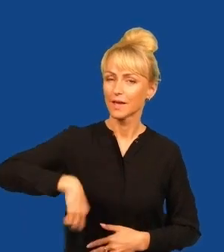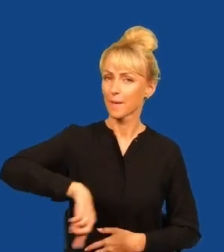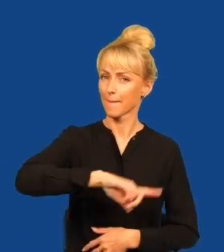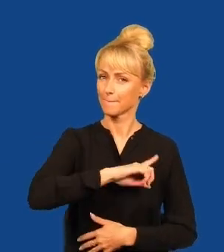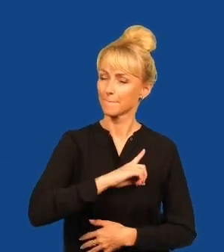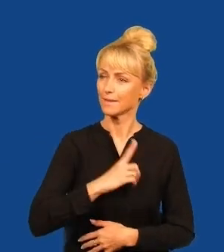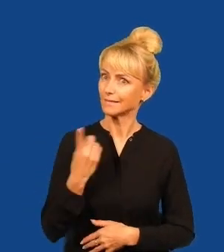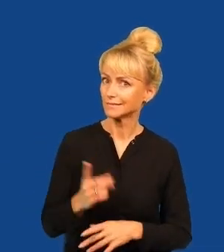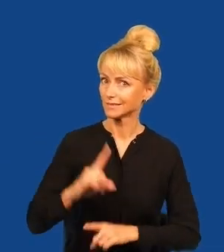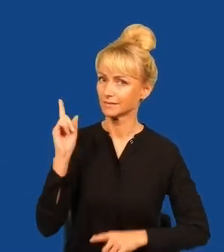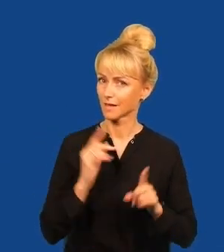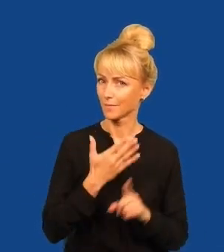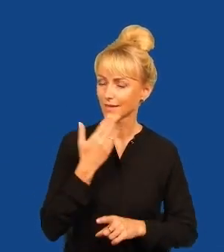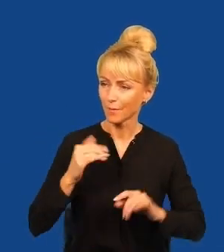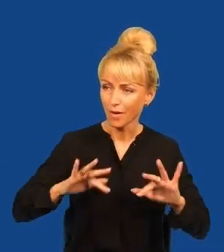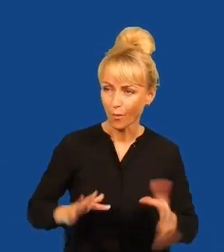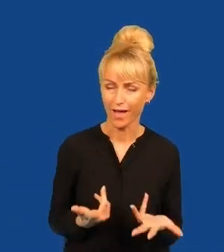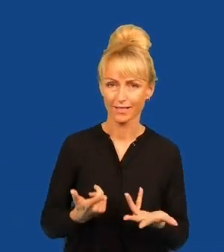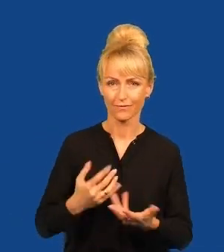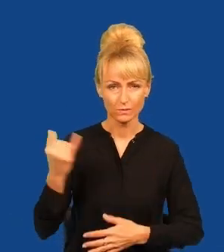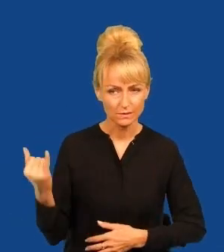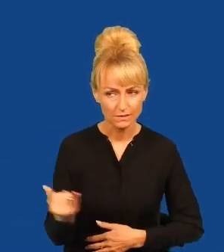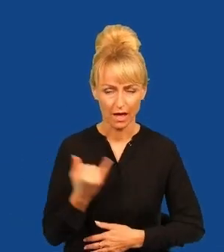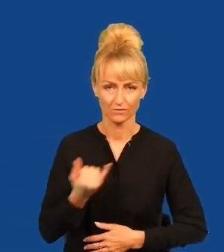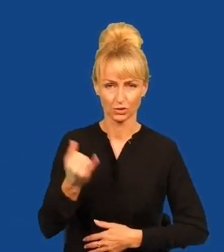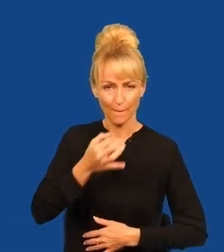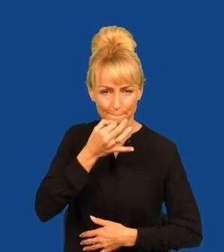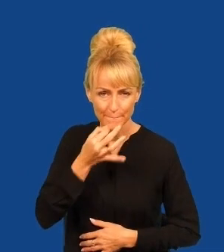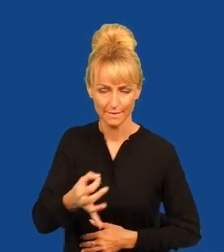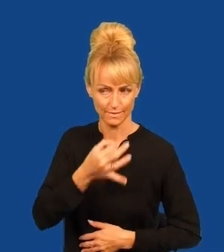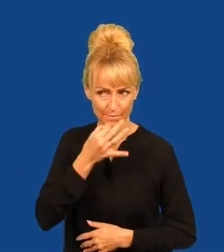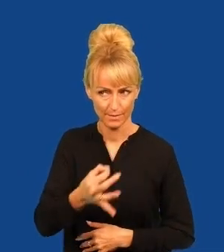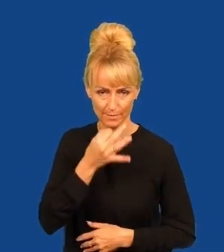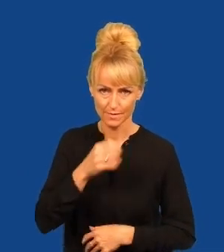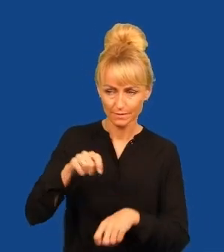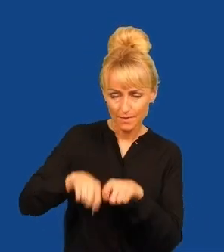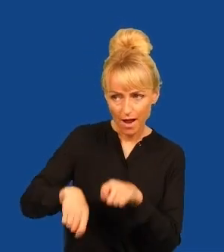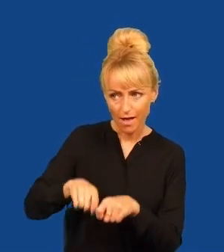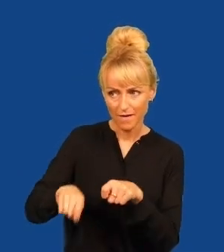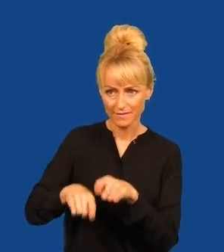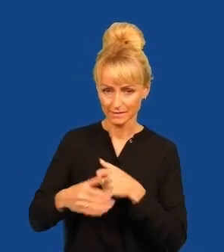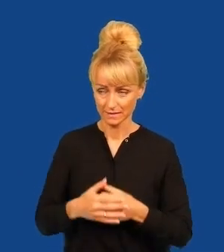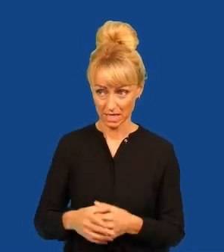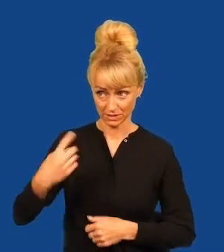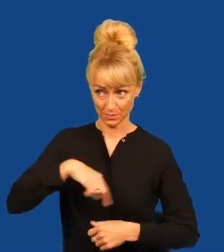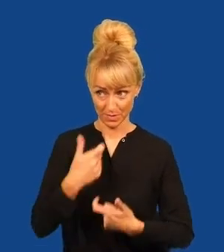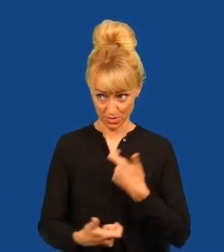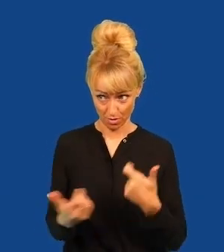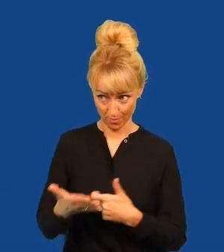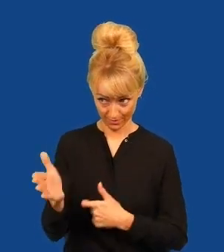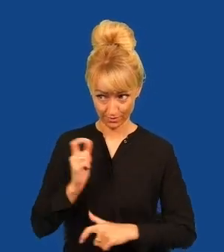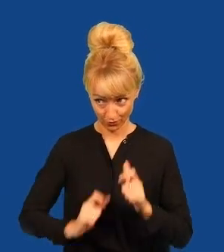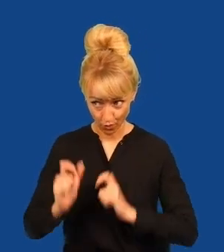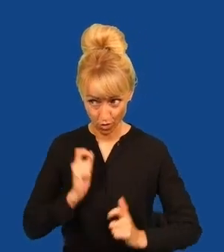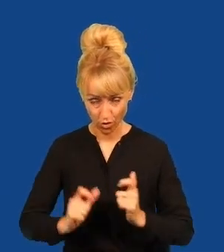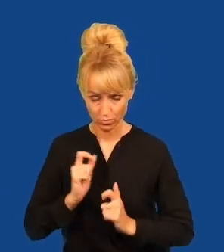trendsetterami, ciągle pytać, sprawdzać i badać, czy to, co robimy, naprawdę użytkowników zadowala.